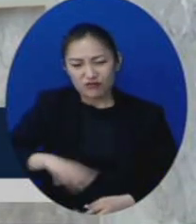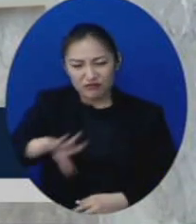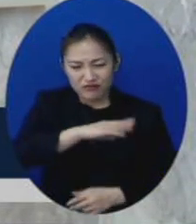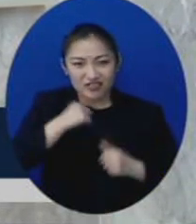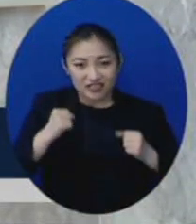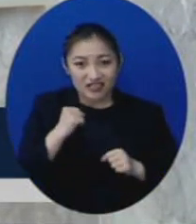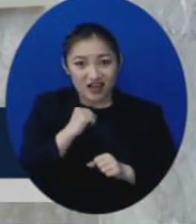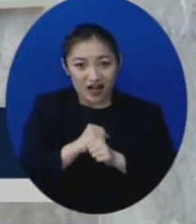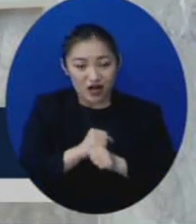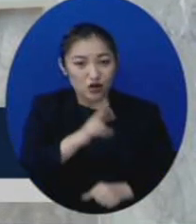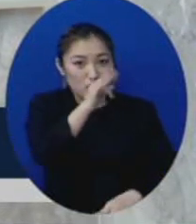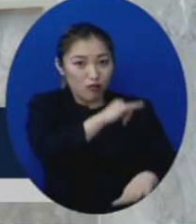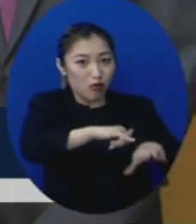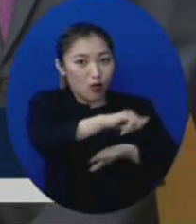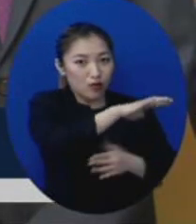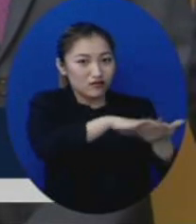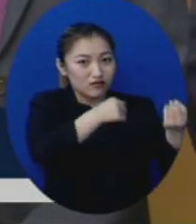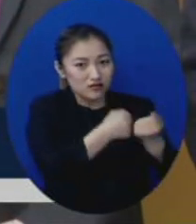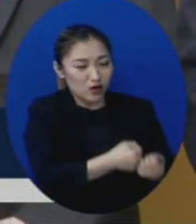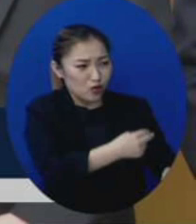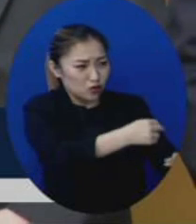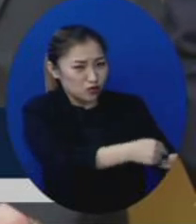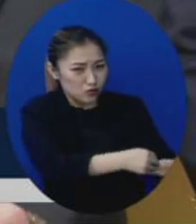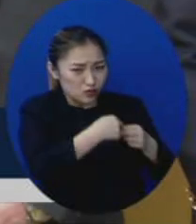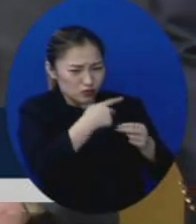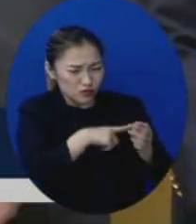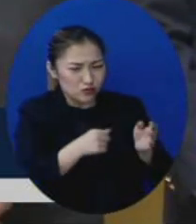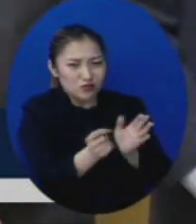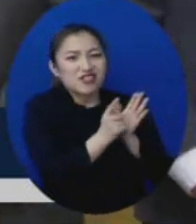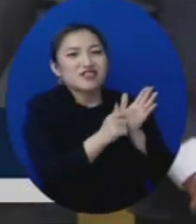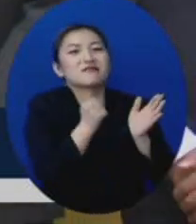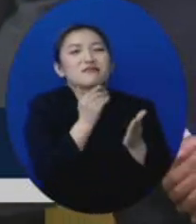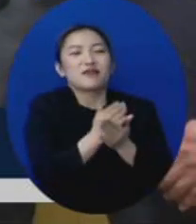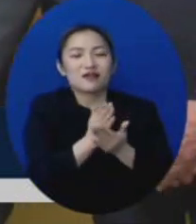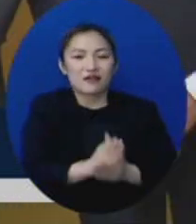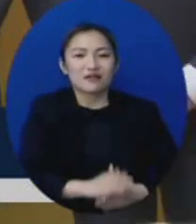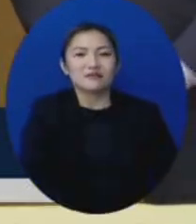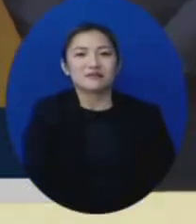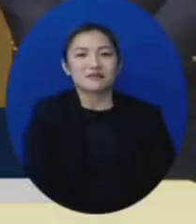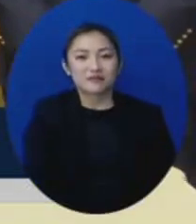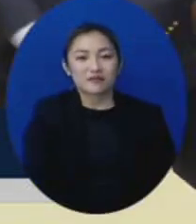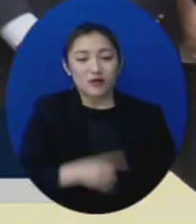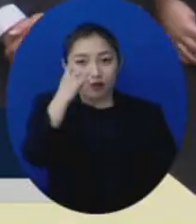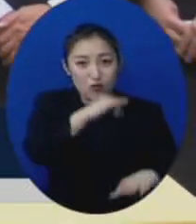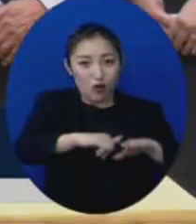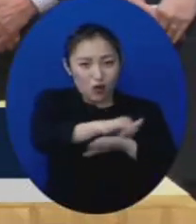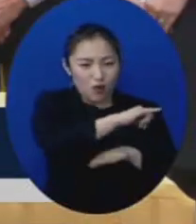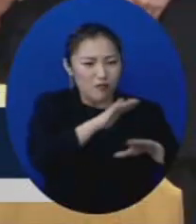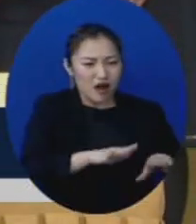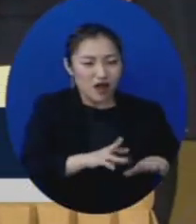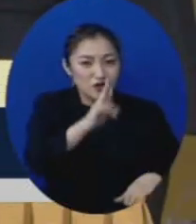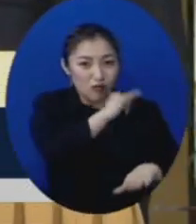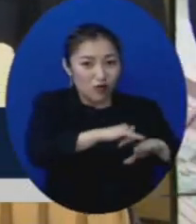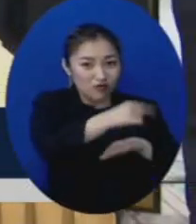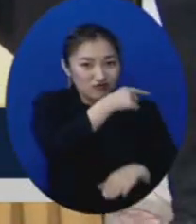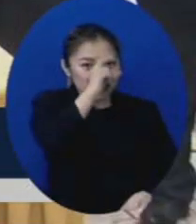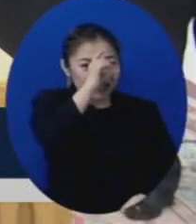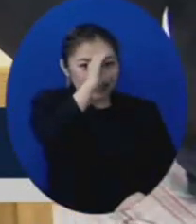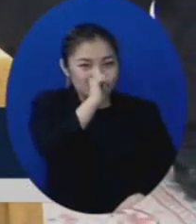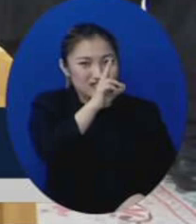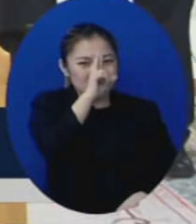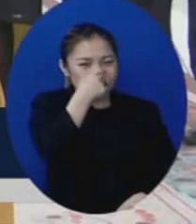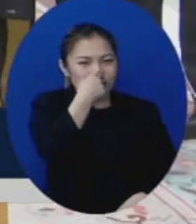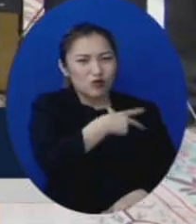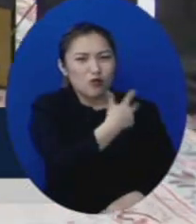тусламж нэмэгдэх маш их байгаа. Японы улсын засгийн газар нь Монгол улсад 1990 оноос өнөөдрийг хүртэл 33 жилийн турш